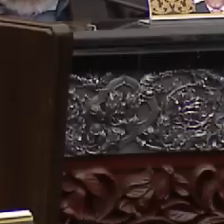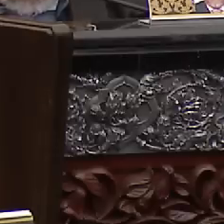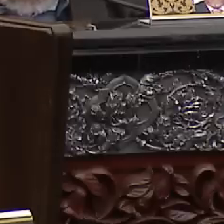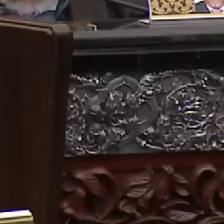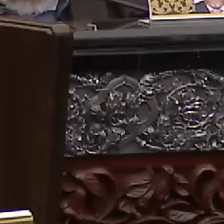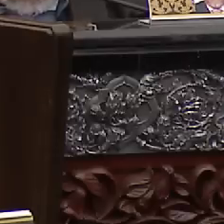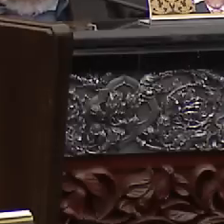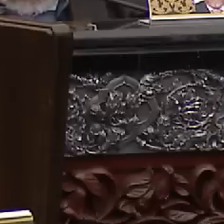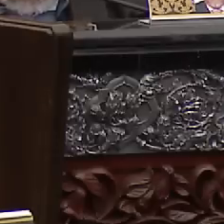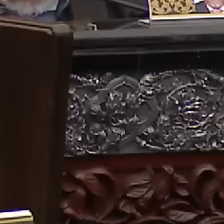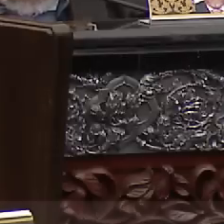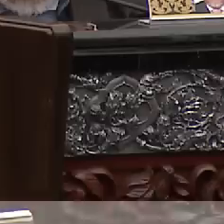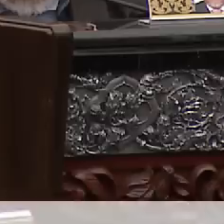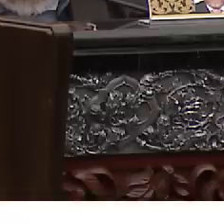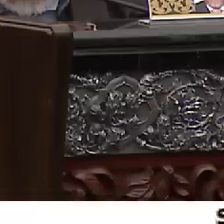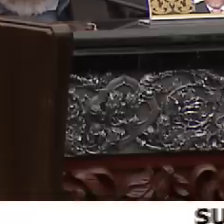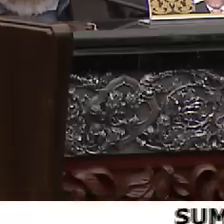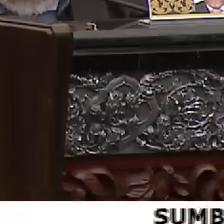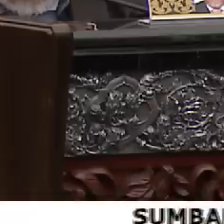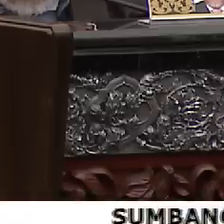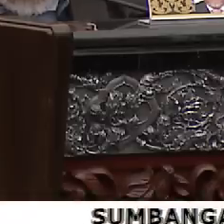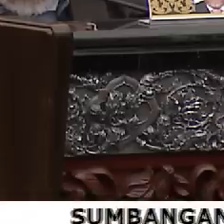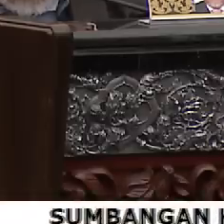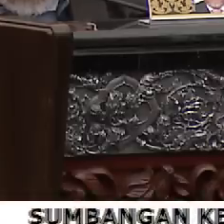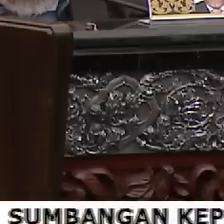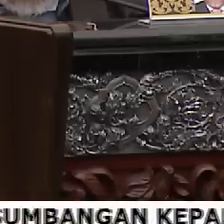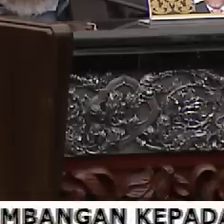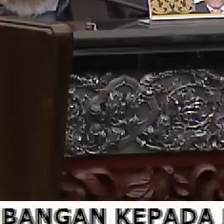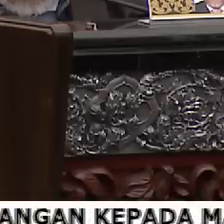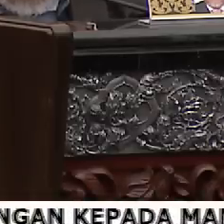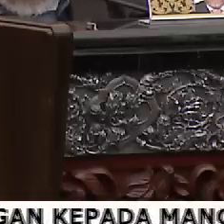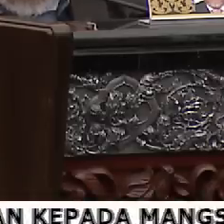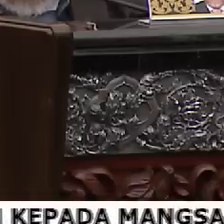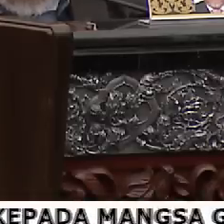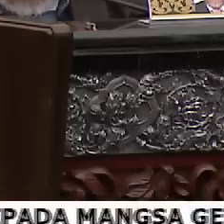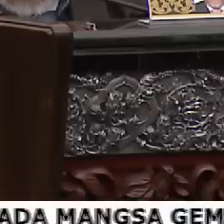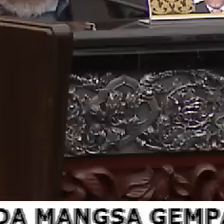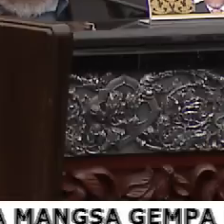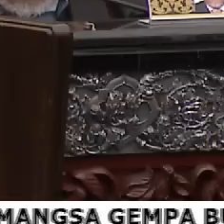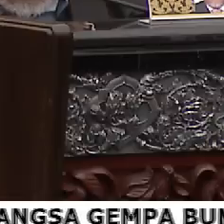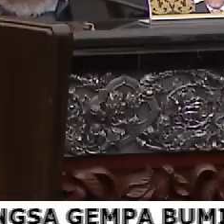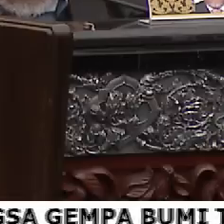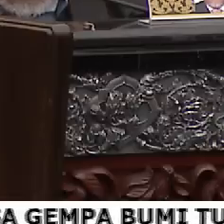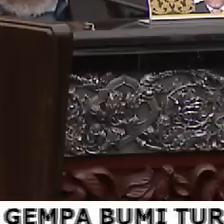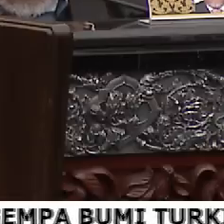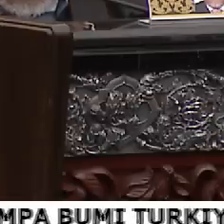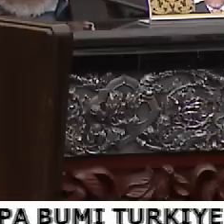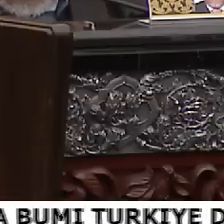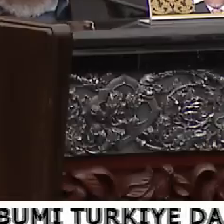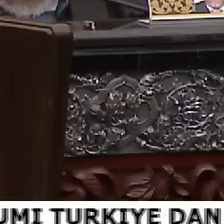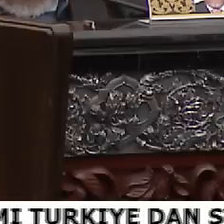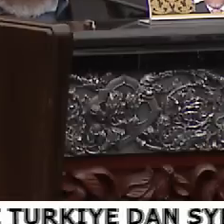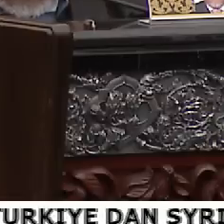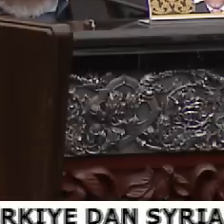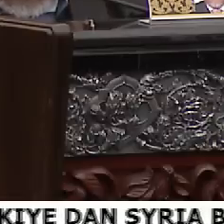ada pandangan bahawa itu ada satu isu yang perlu kita selesaikan. Jadi saya rasa dalam kes ni SJKC Kaichi Sekolah